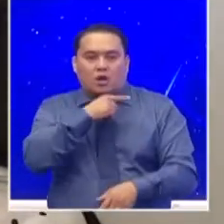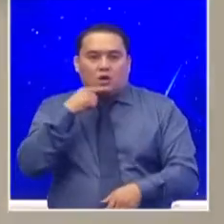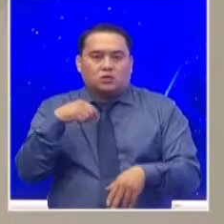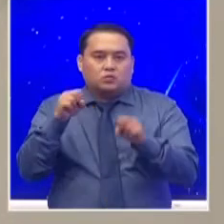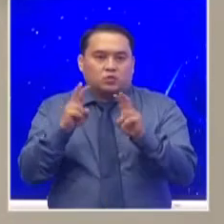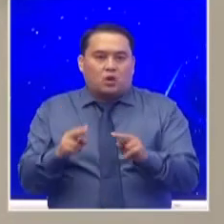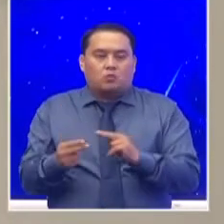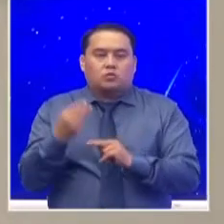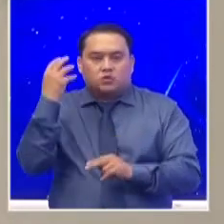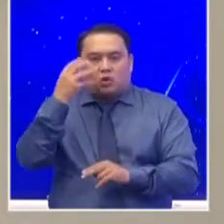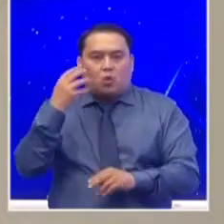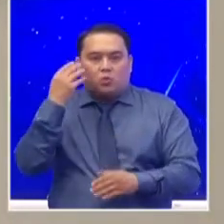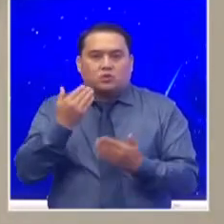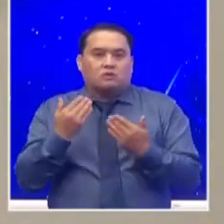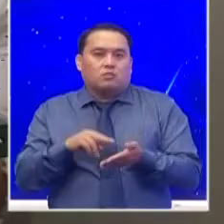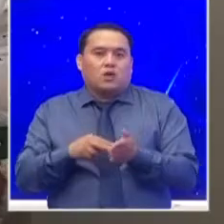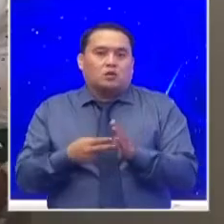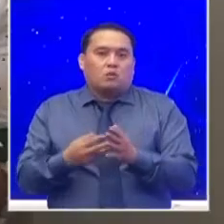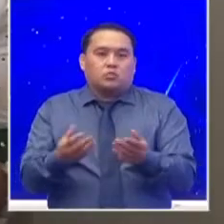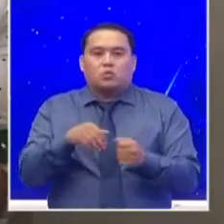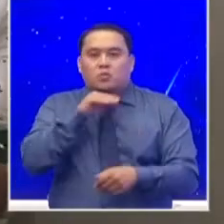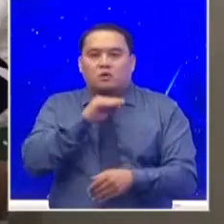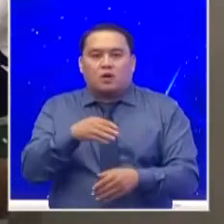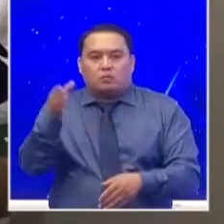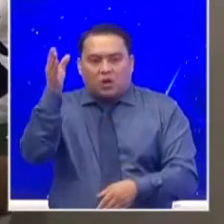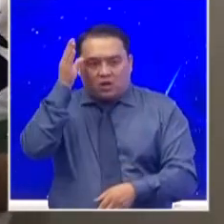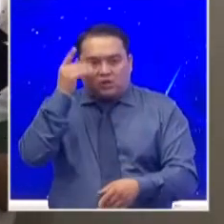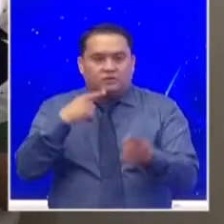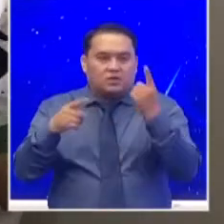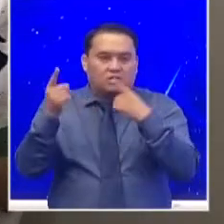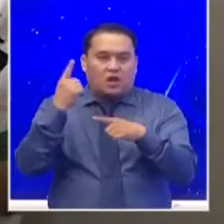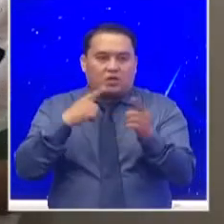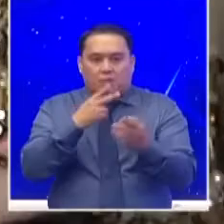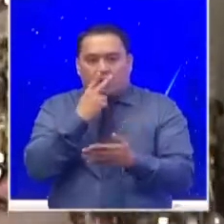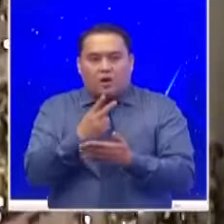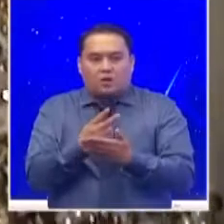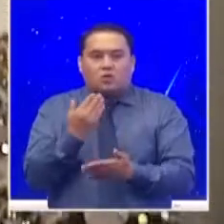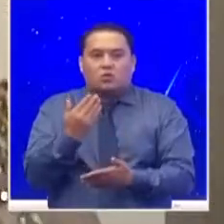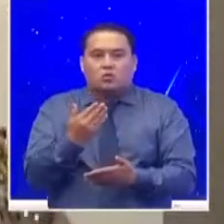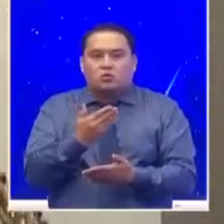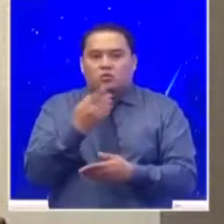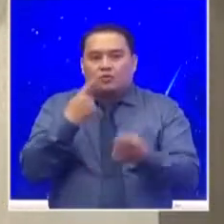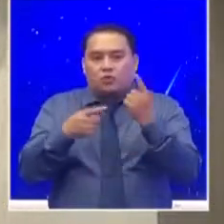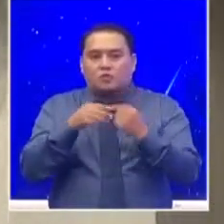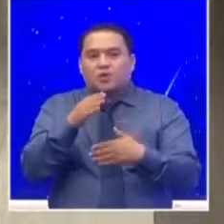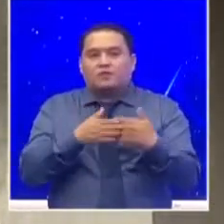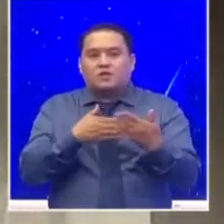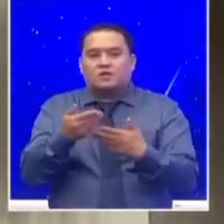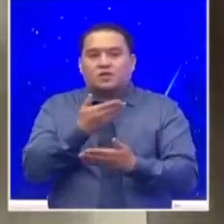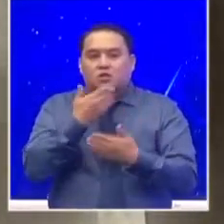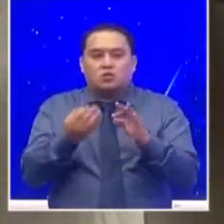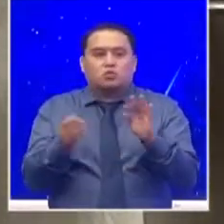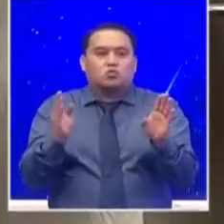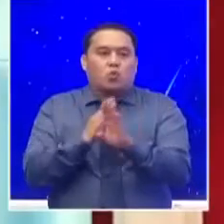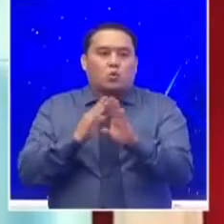специальности педагог-психолог. А теперь планирует получить профессиональное образование дизайнера. Ведь пока Женизгуль не имеет творческой профессии. Судьба